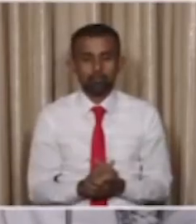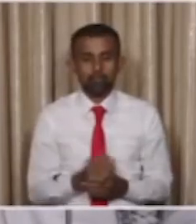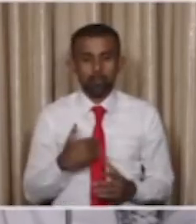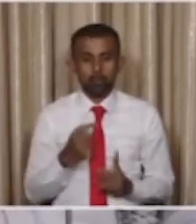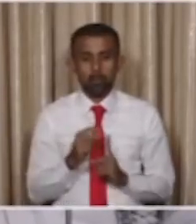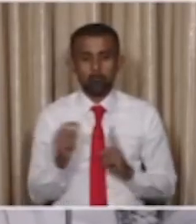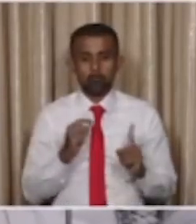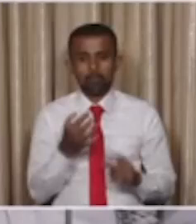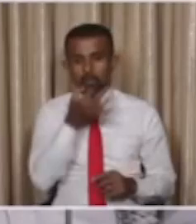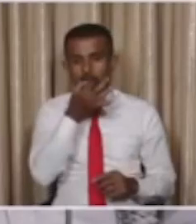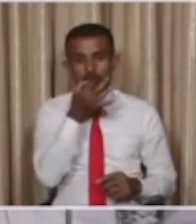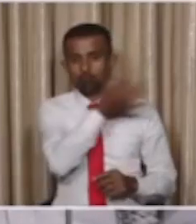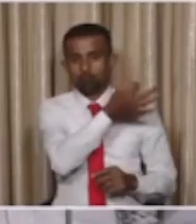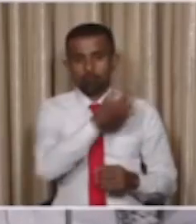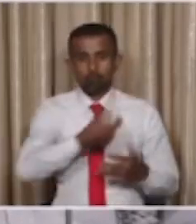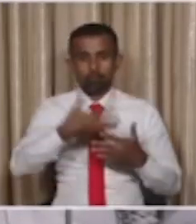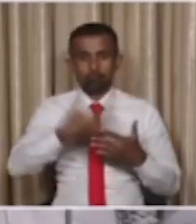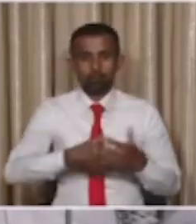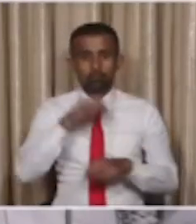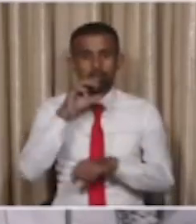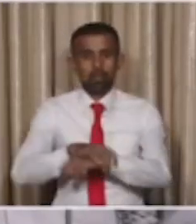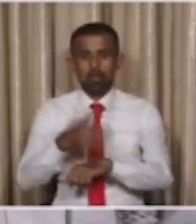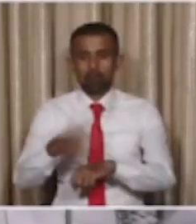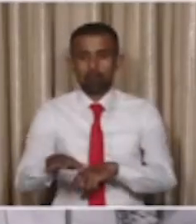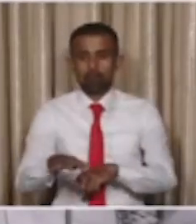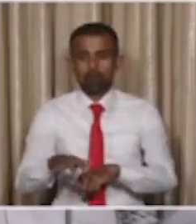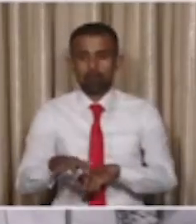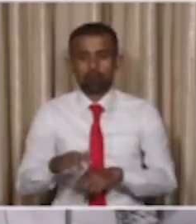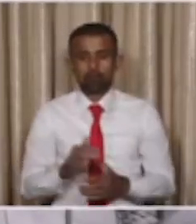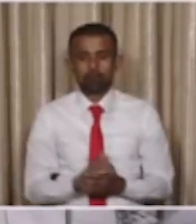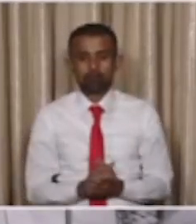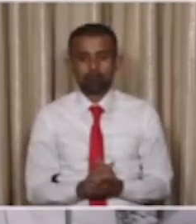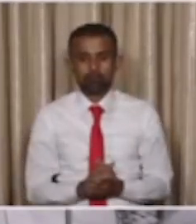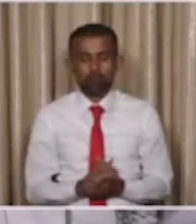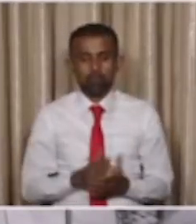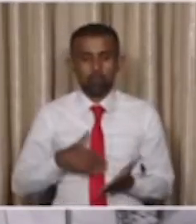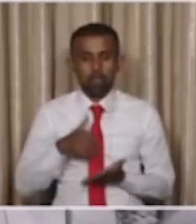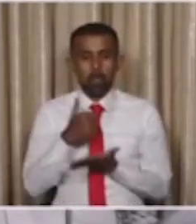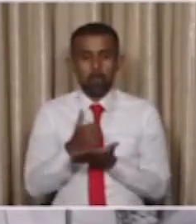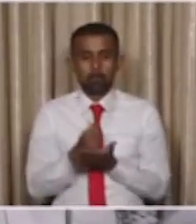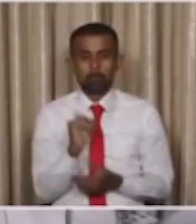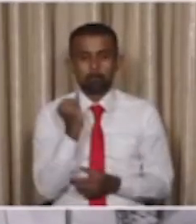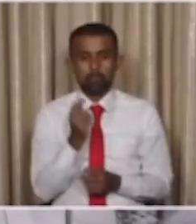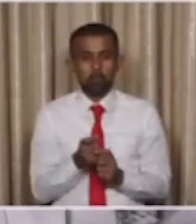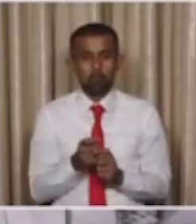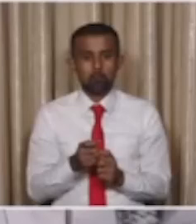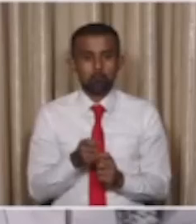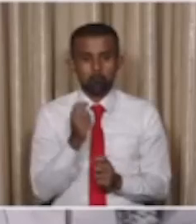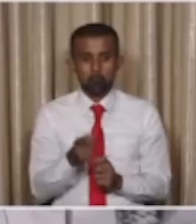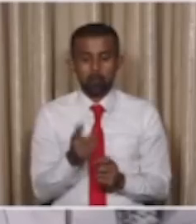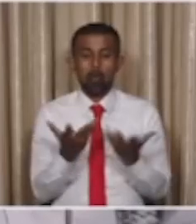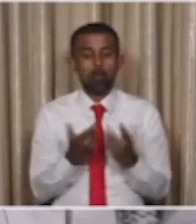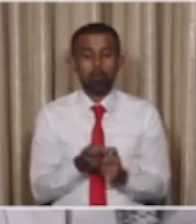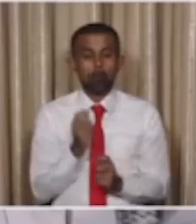පාර්ලිමේන්තුවේ කරපු චෝදනා මේ වාර්තාවෙන් ඔප්පු වෙනවා. අනිත් එක මහා බැංකුවේ නිලධාරීන් පරිවැරි කොච්චර